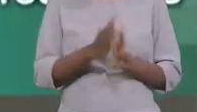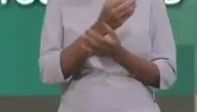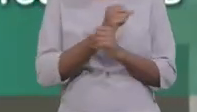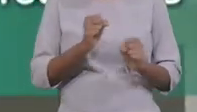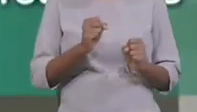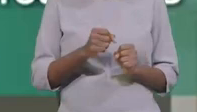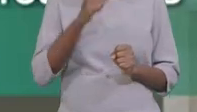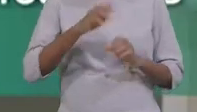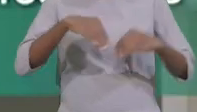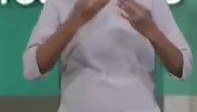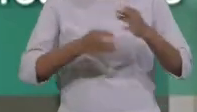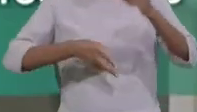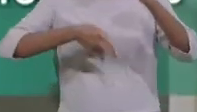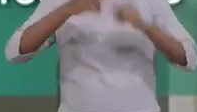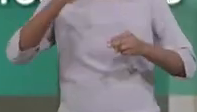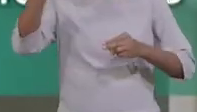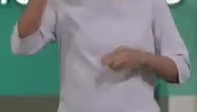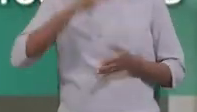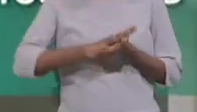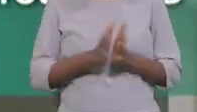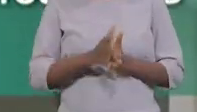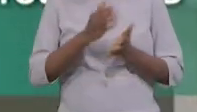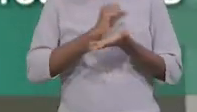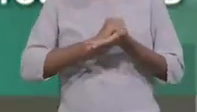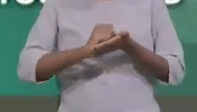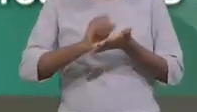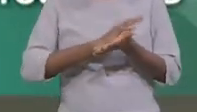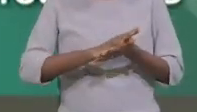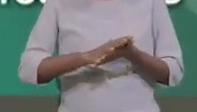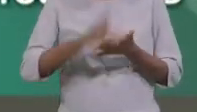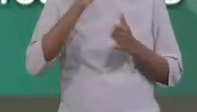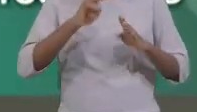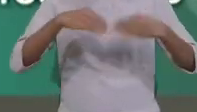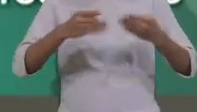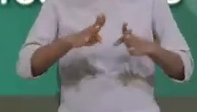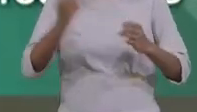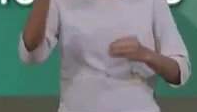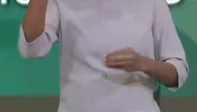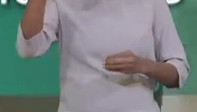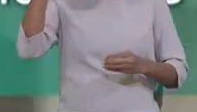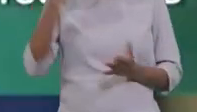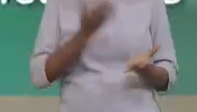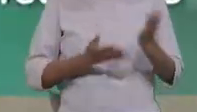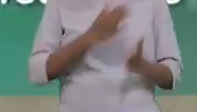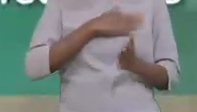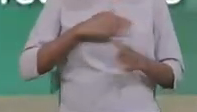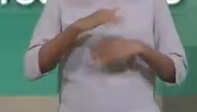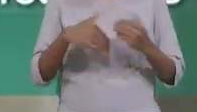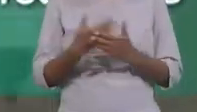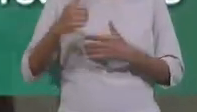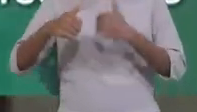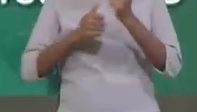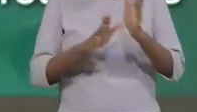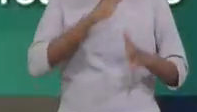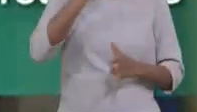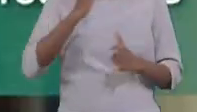sauvé. Il a donné une plus grande grâce, tu as été sanctifié. Il t'a donné la grâce pour le service. Et l'apôtre